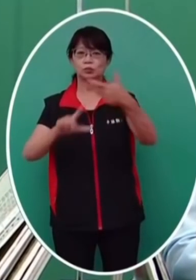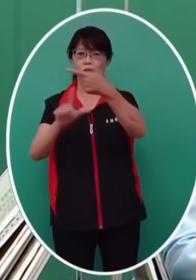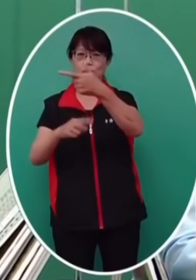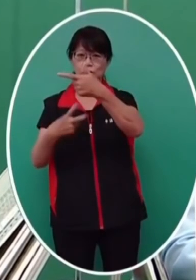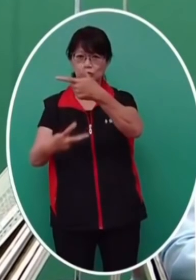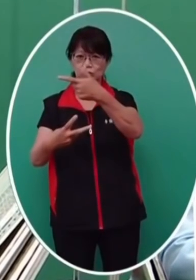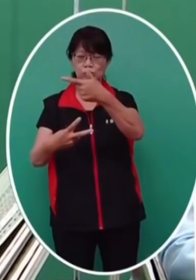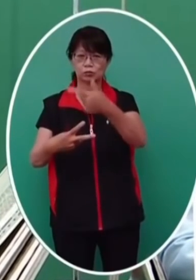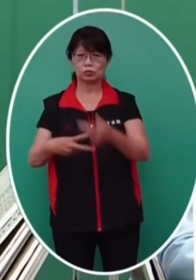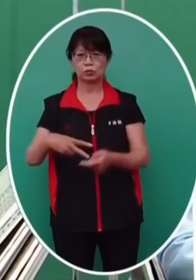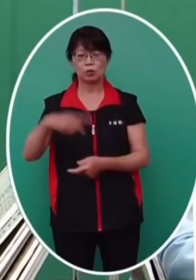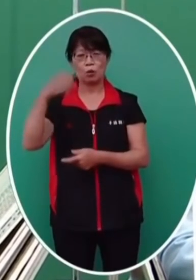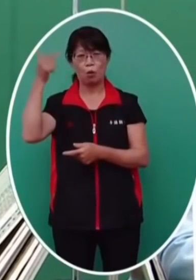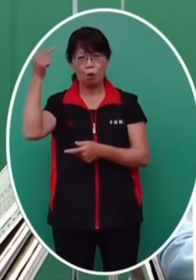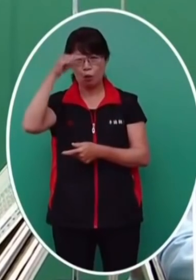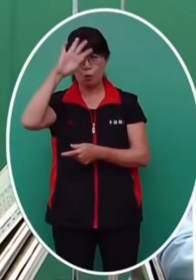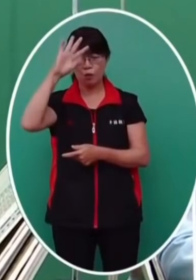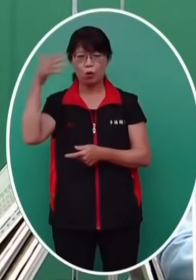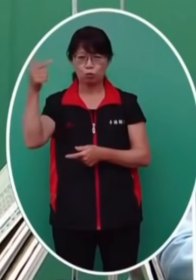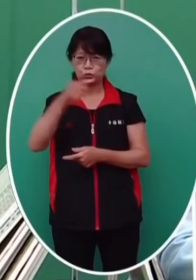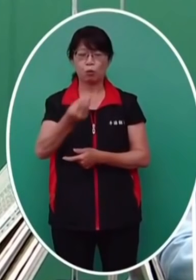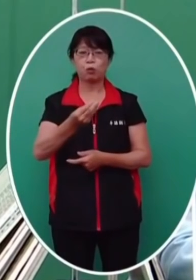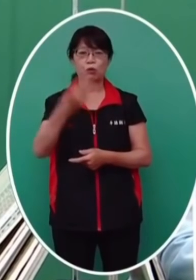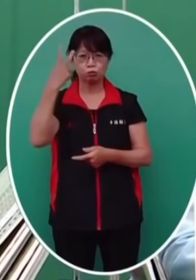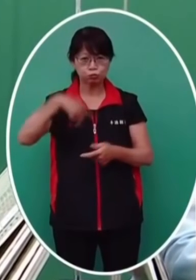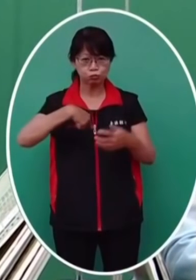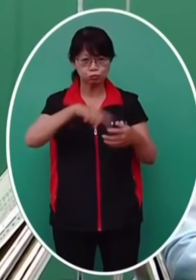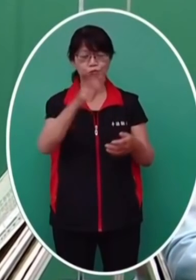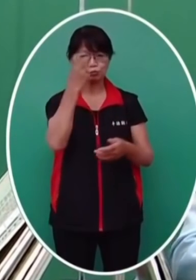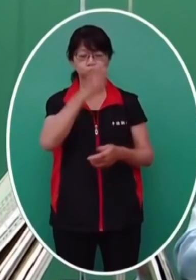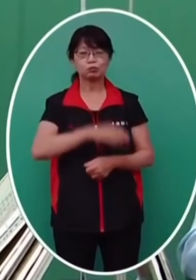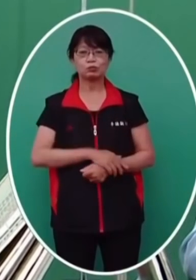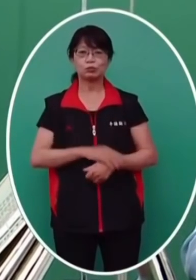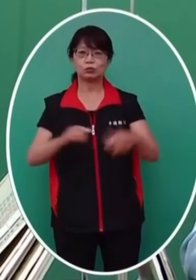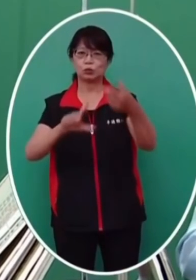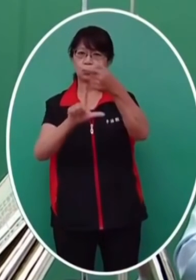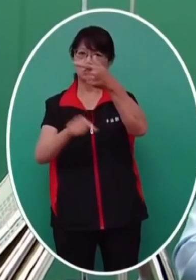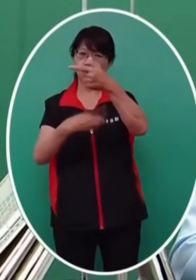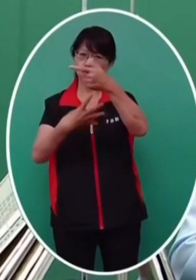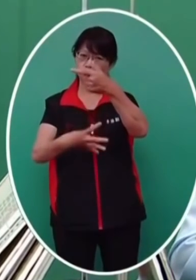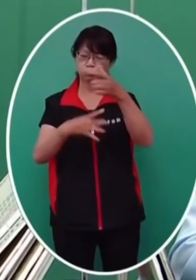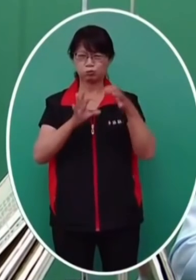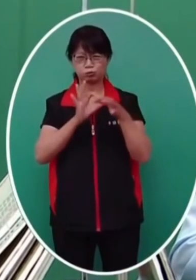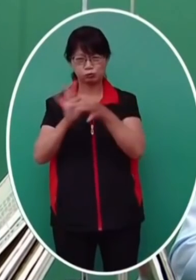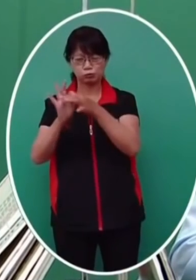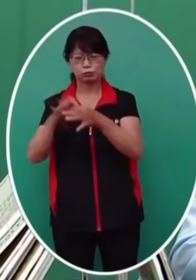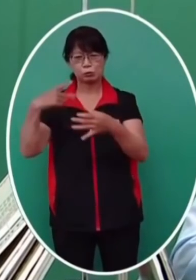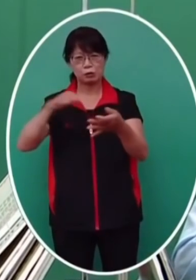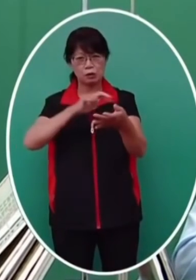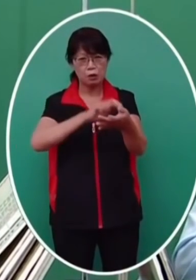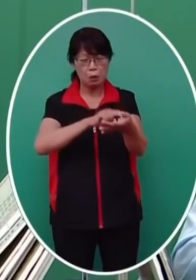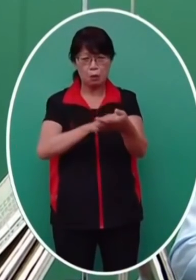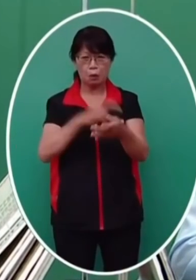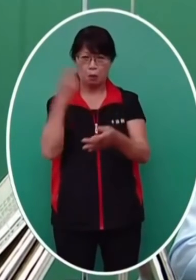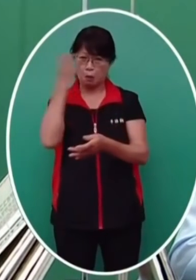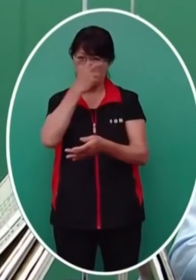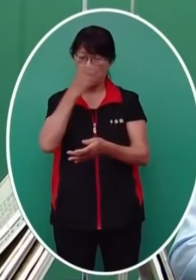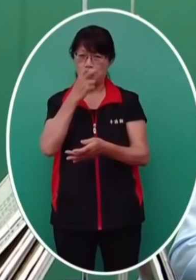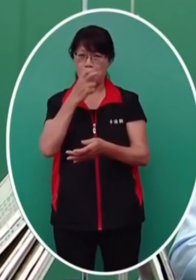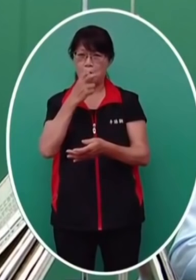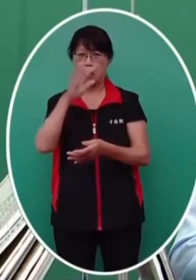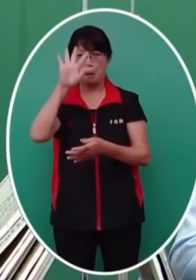又症状没有缓解，再到诊所看诊。那6月4号因为症状还是持续，所以到医院采检确诊，